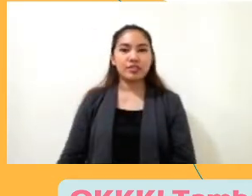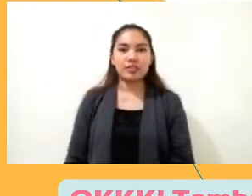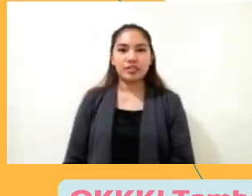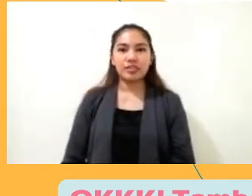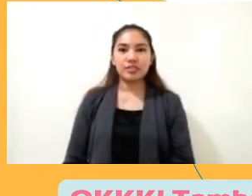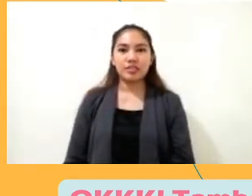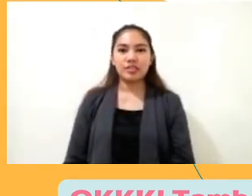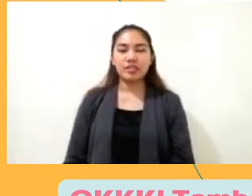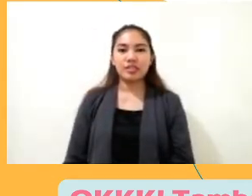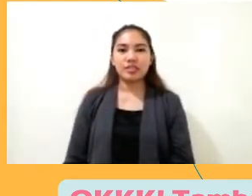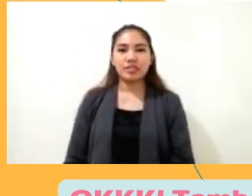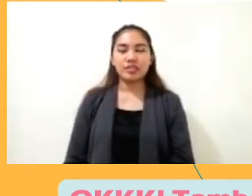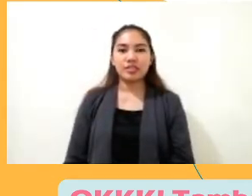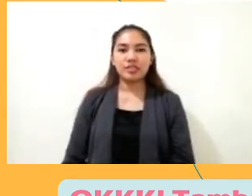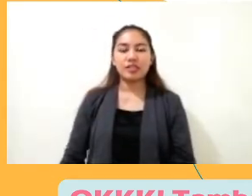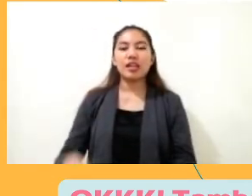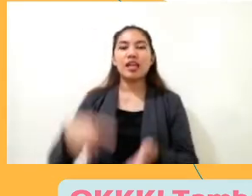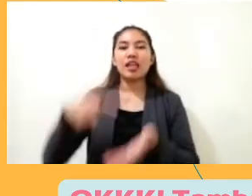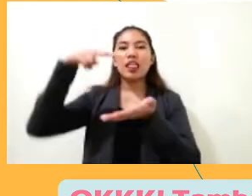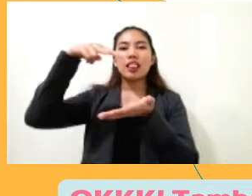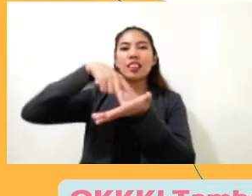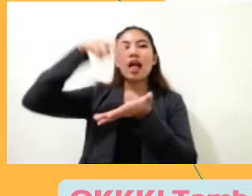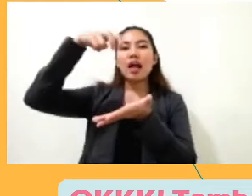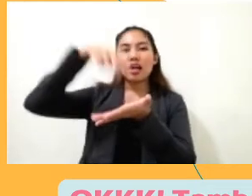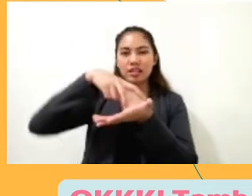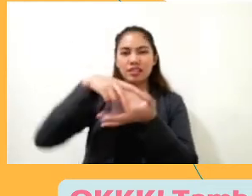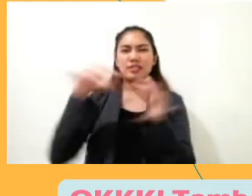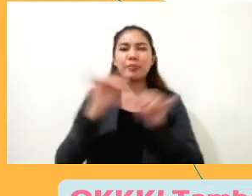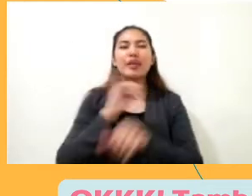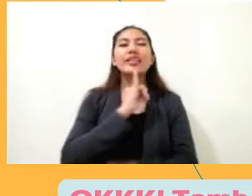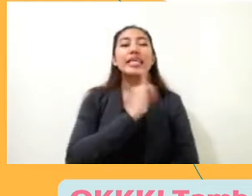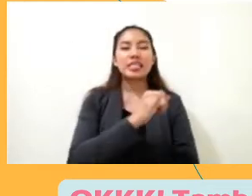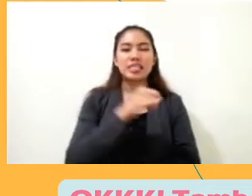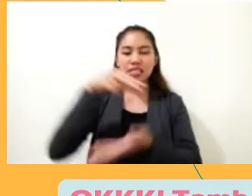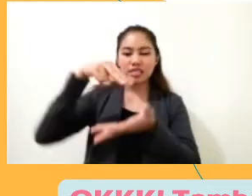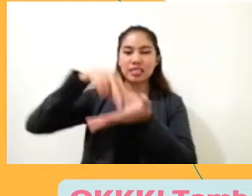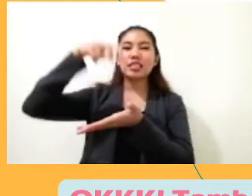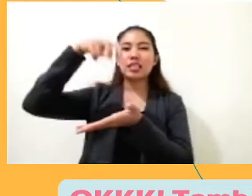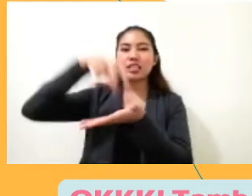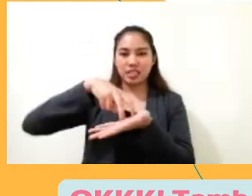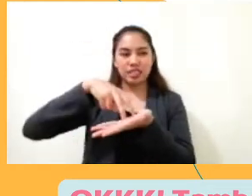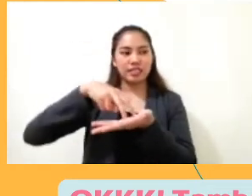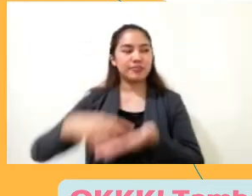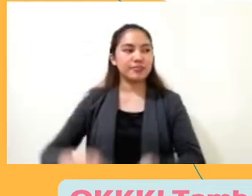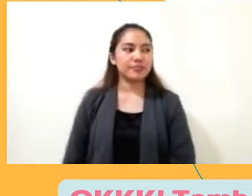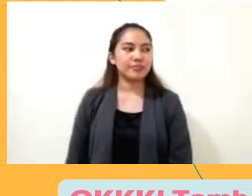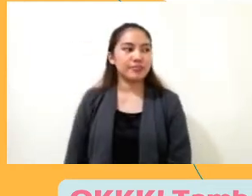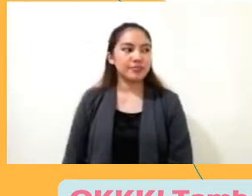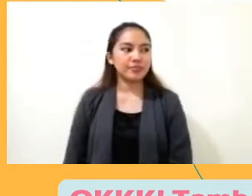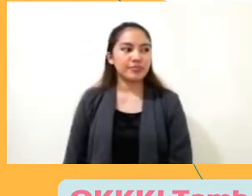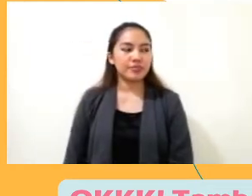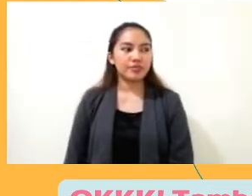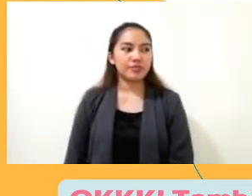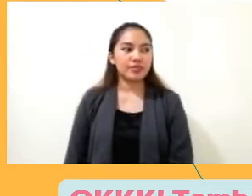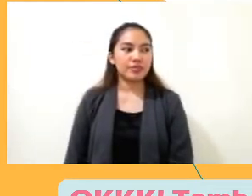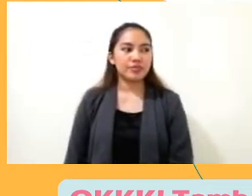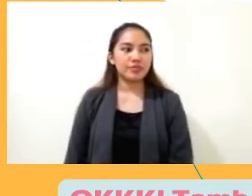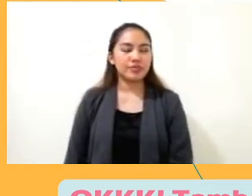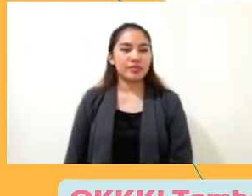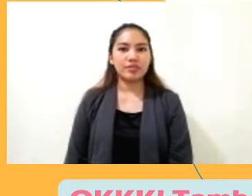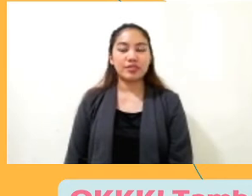siguro, ha, ganun. Isang malaking ganyan. Okay? So, ikaw